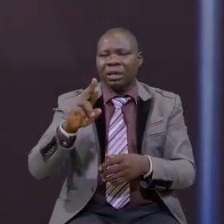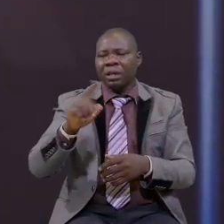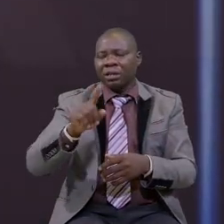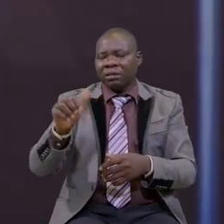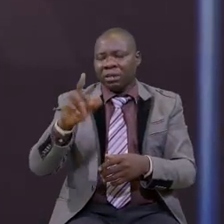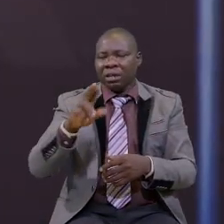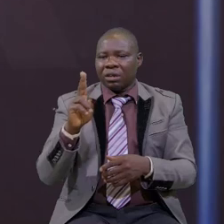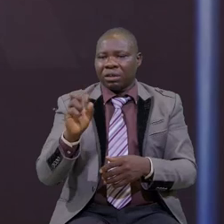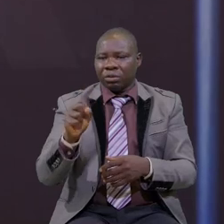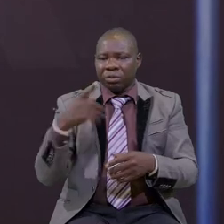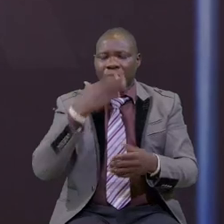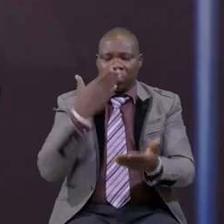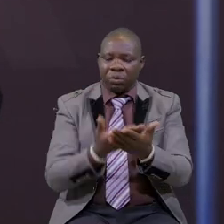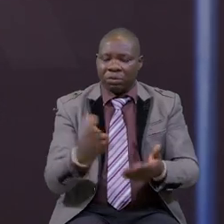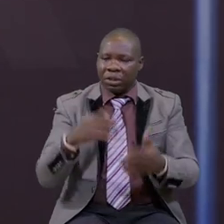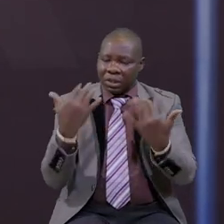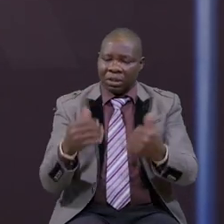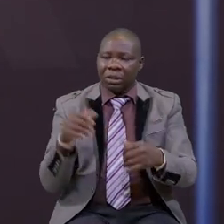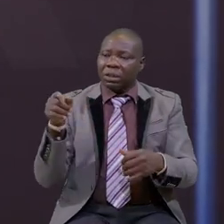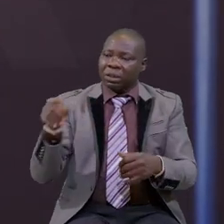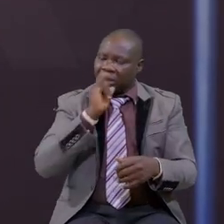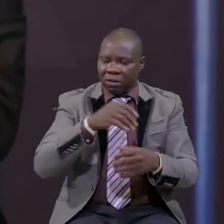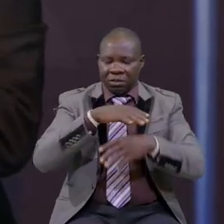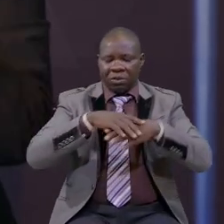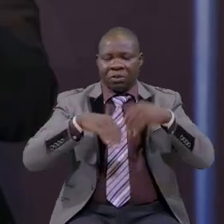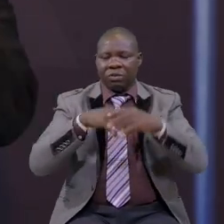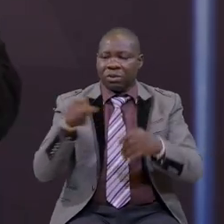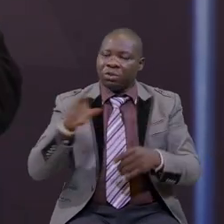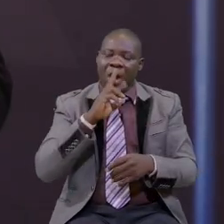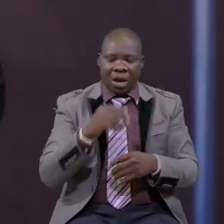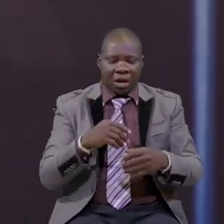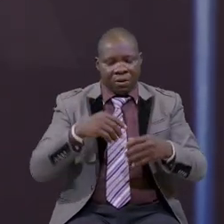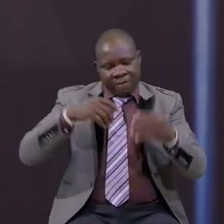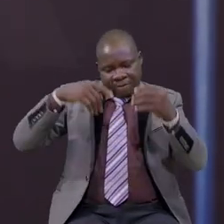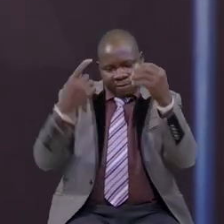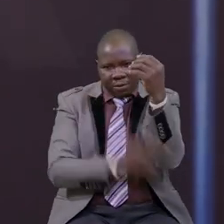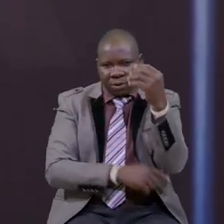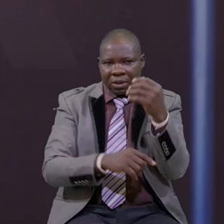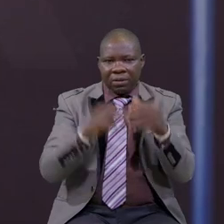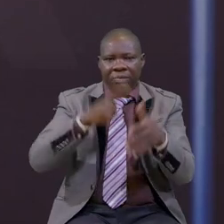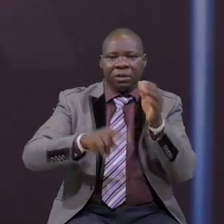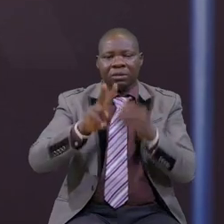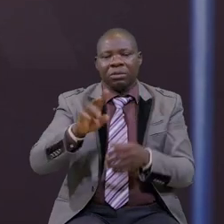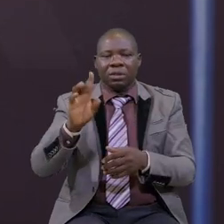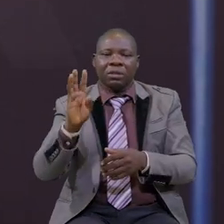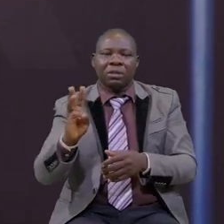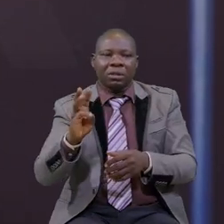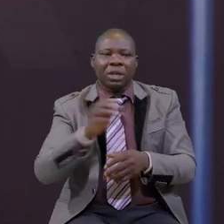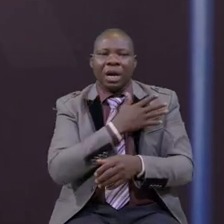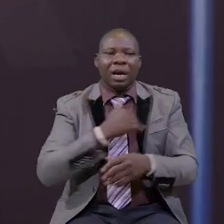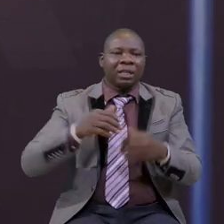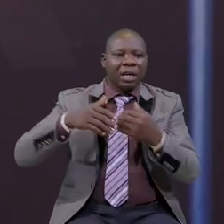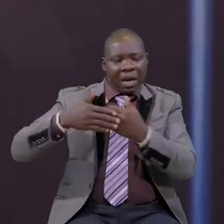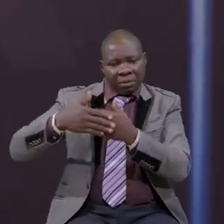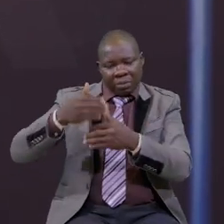est consolé et toi tu souffres. Verset 26, il dit, d'ailleurs, il y a